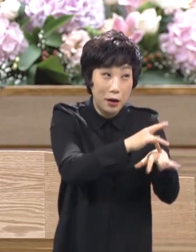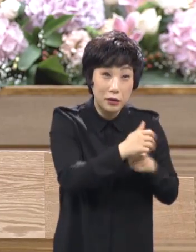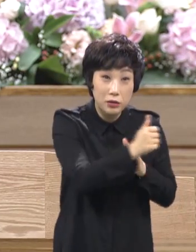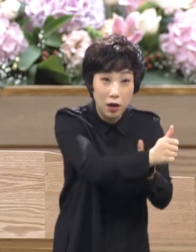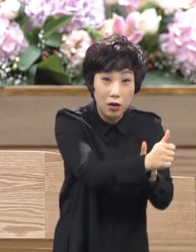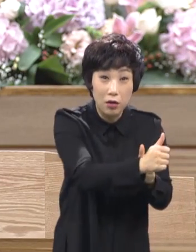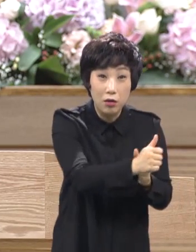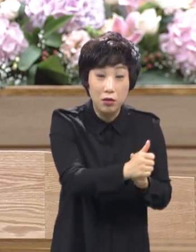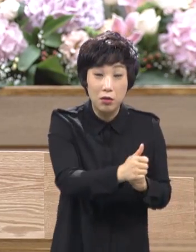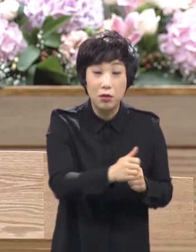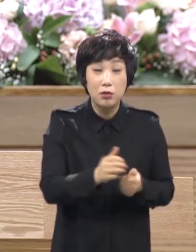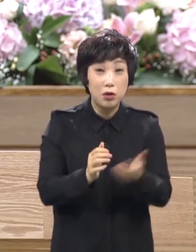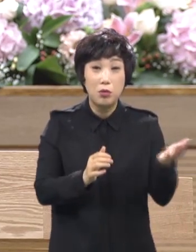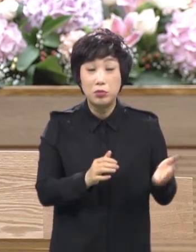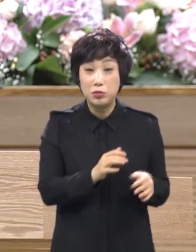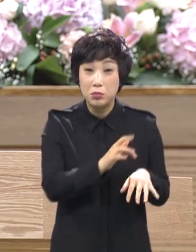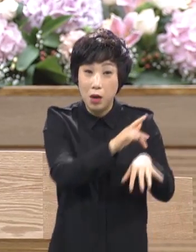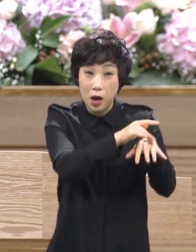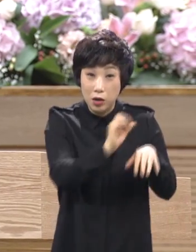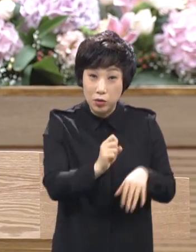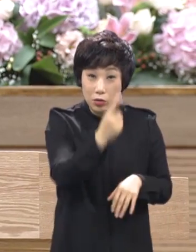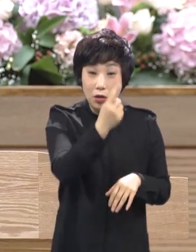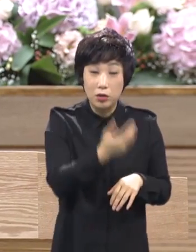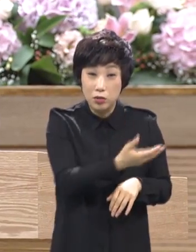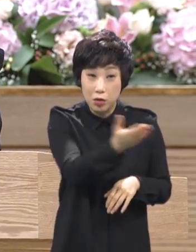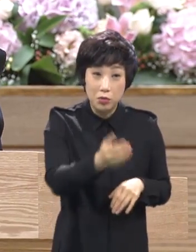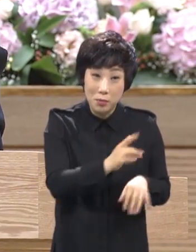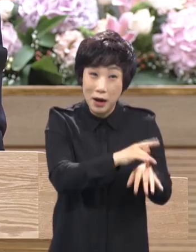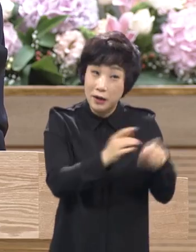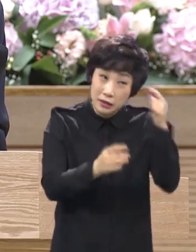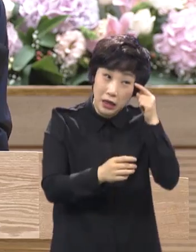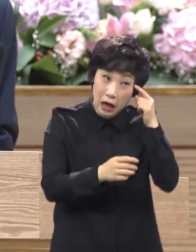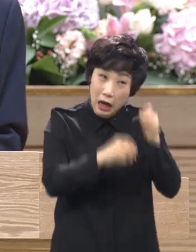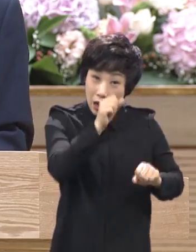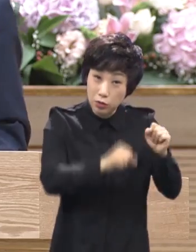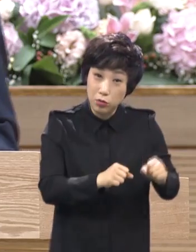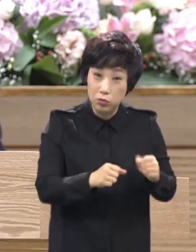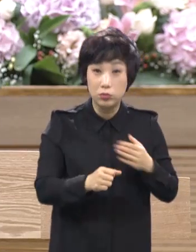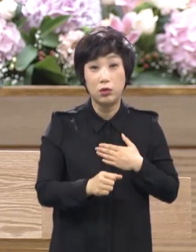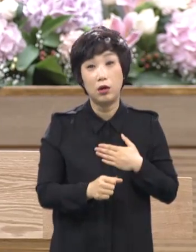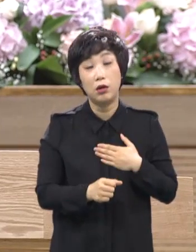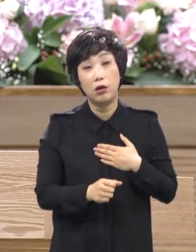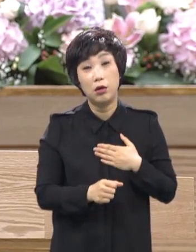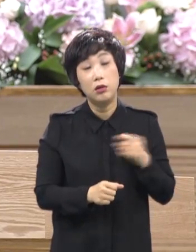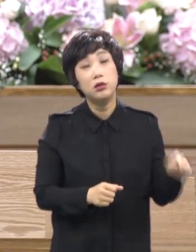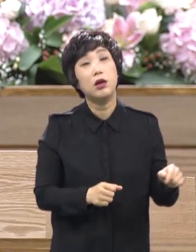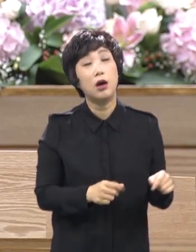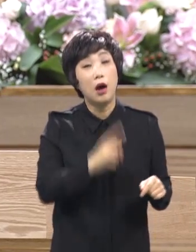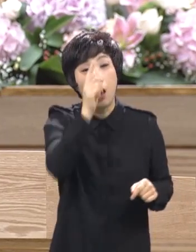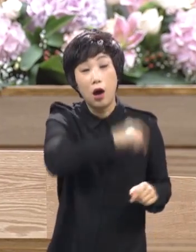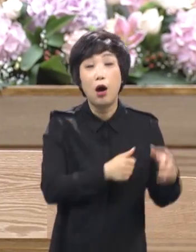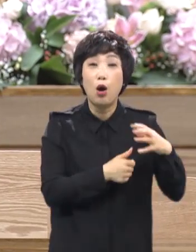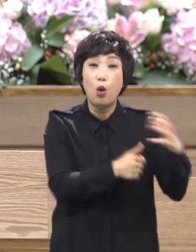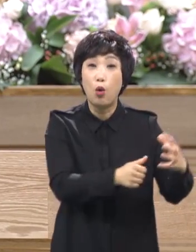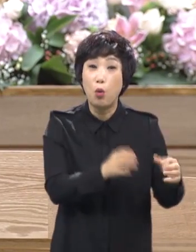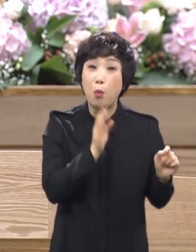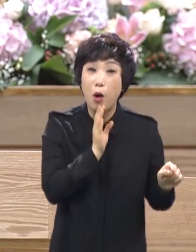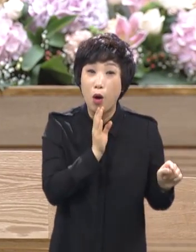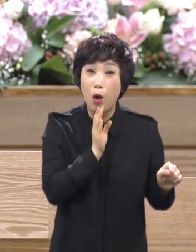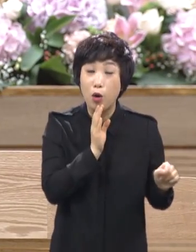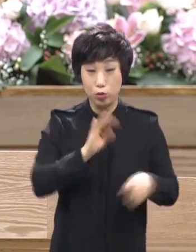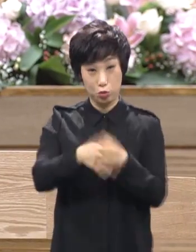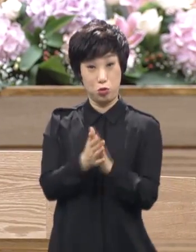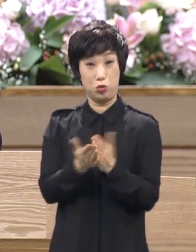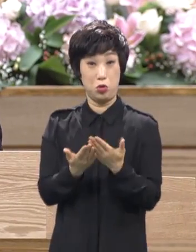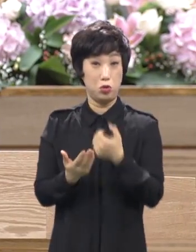듣고 마귀의 의사를 따라 행동하며, 그게 불의의 병기라고 했죠.